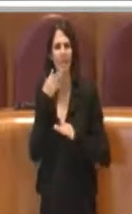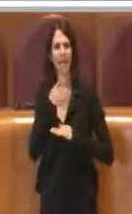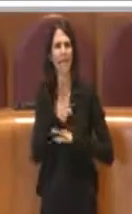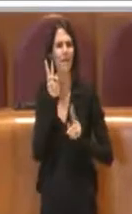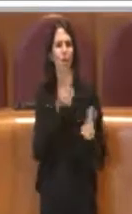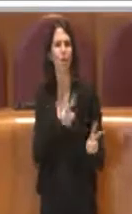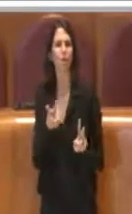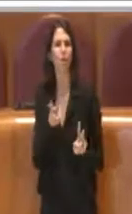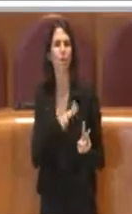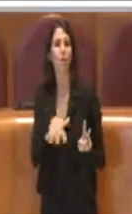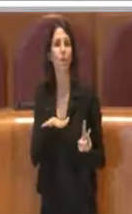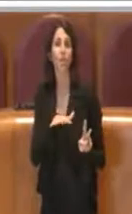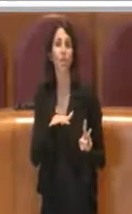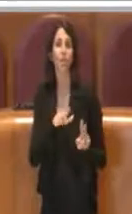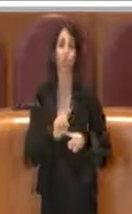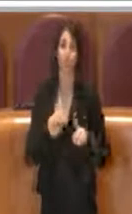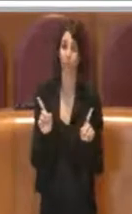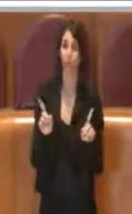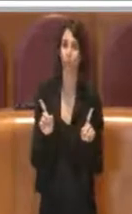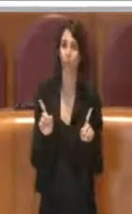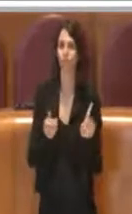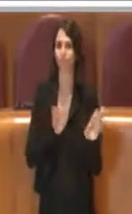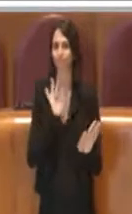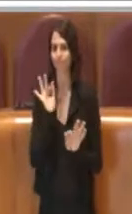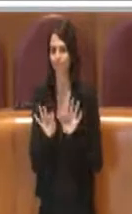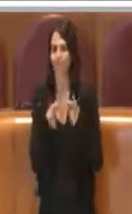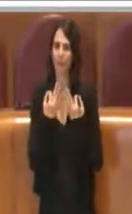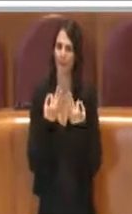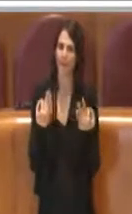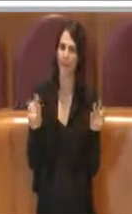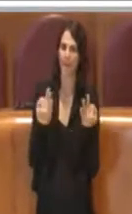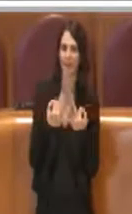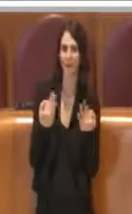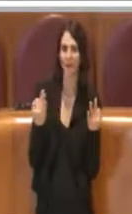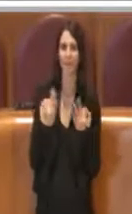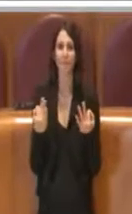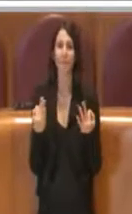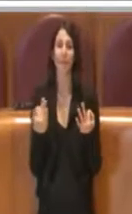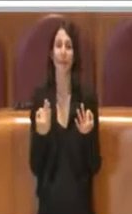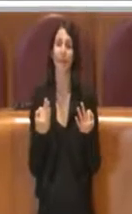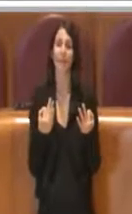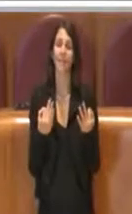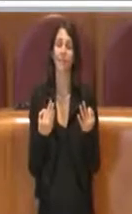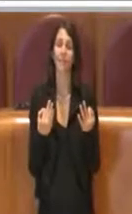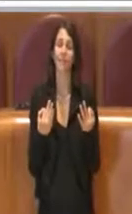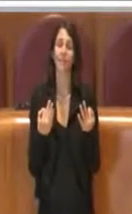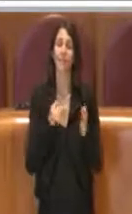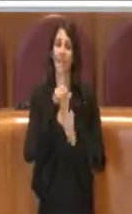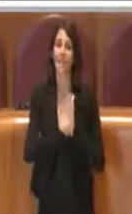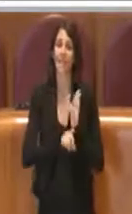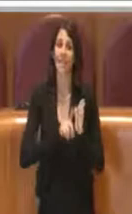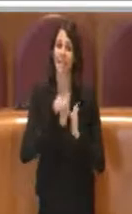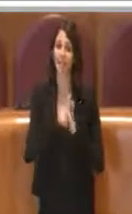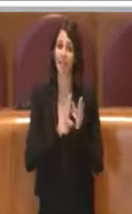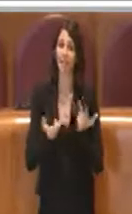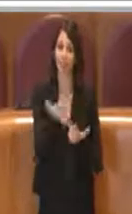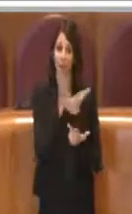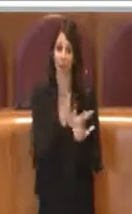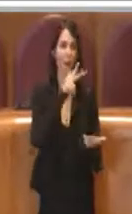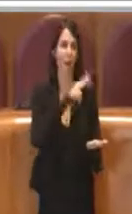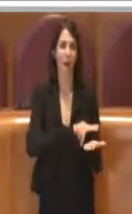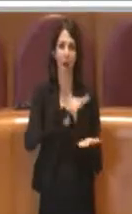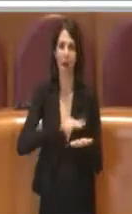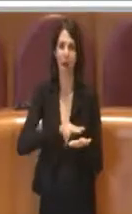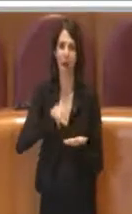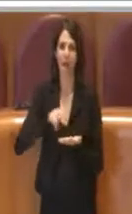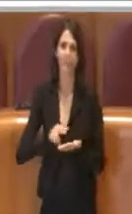piani di zona. Quindi benissimo queste tre approvazioni di delibere che sono le